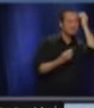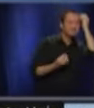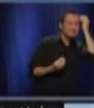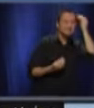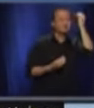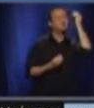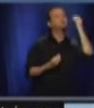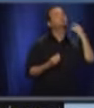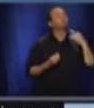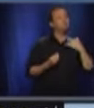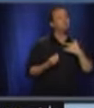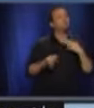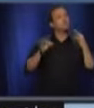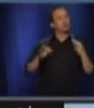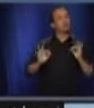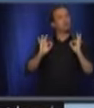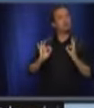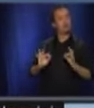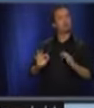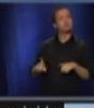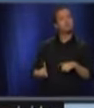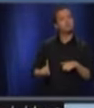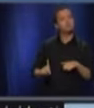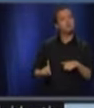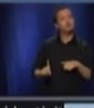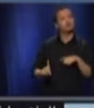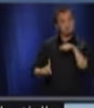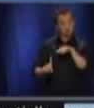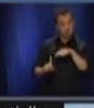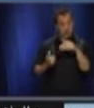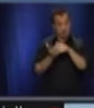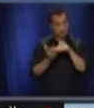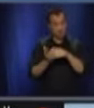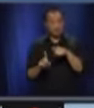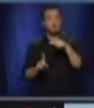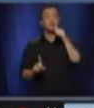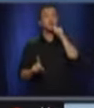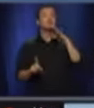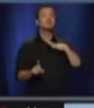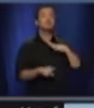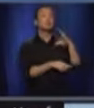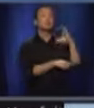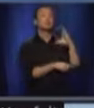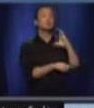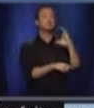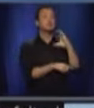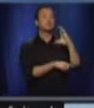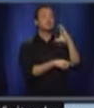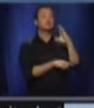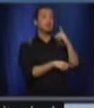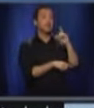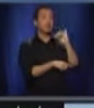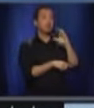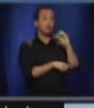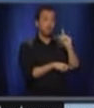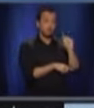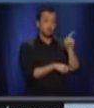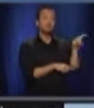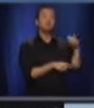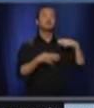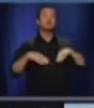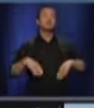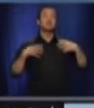dirais qu'on a... Je parlais encore ce matin avec Mme Christine Elliott, qui est la ministre de la Santé en Ontario, où je vous